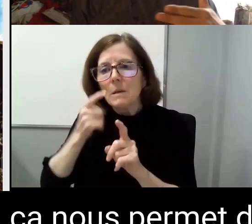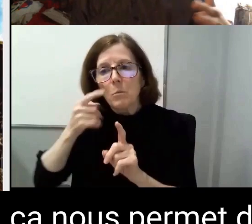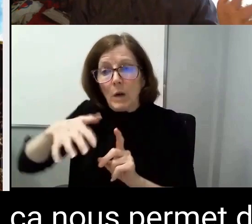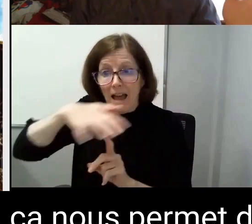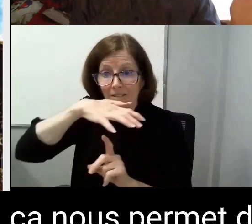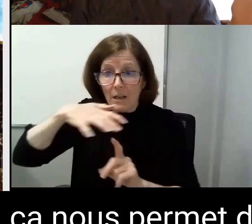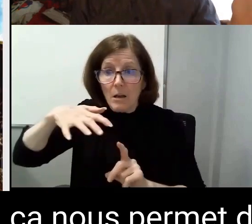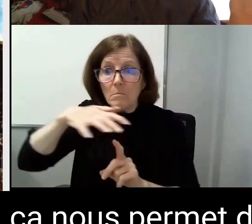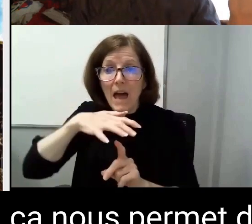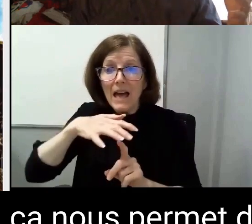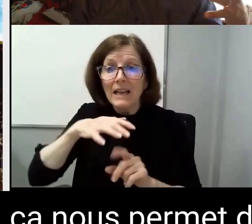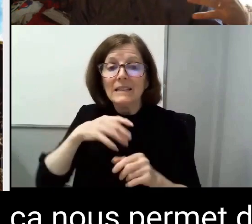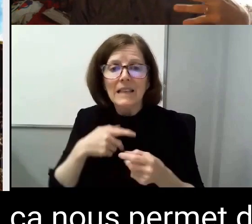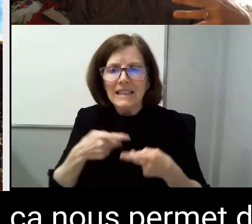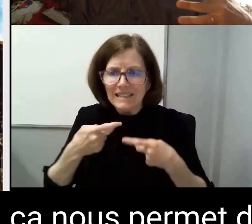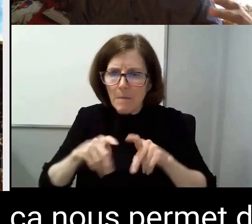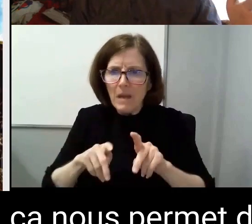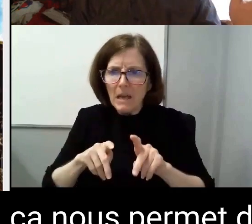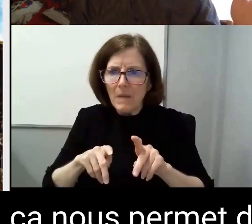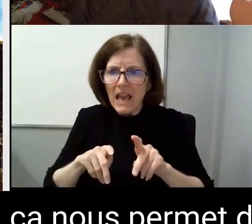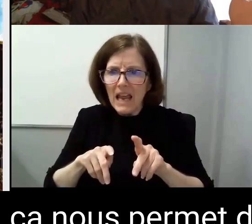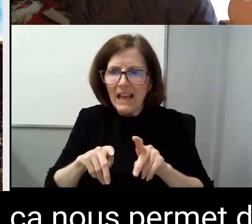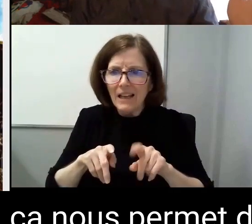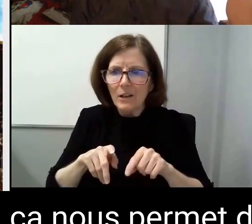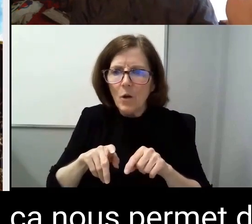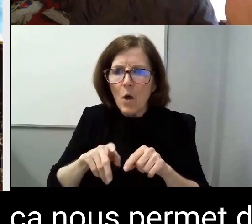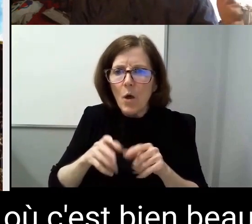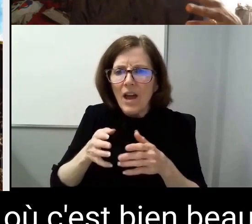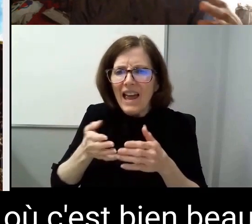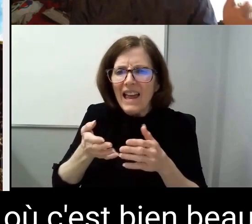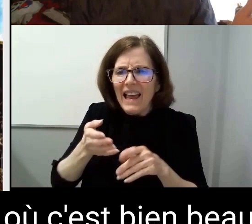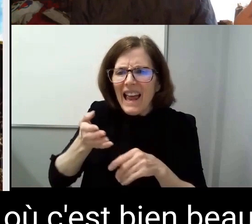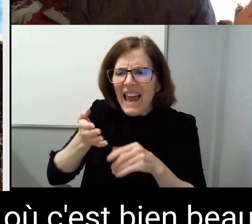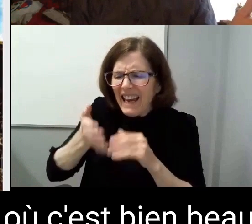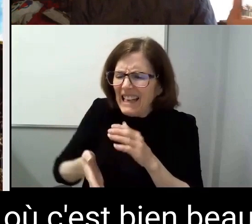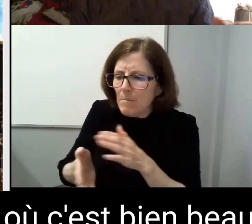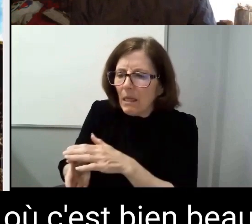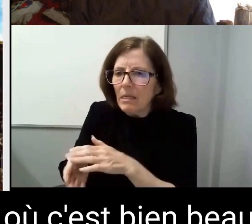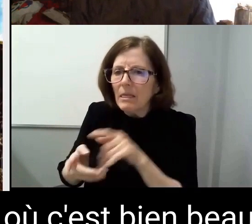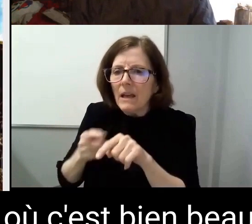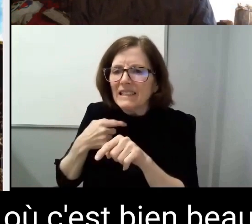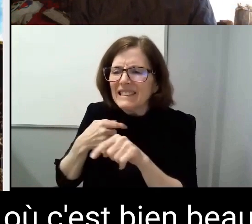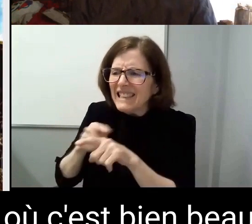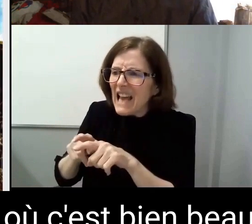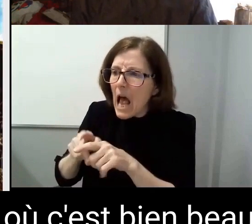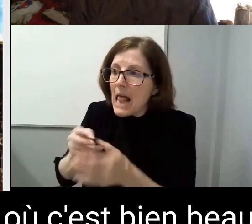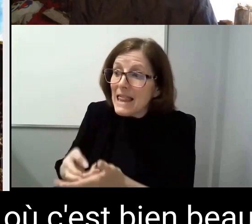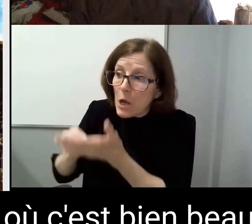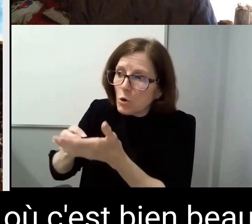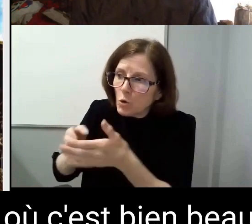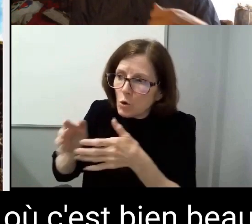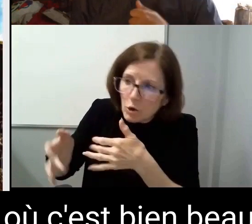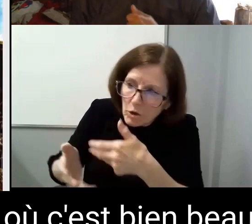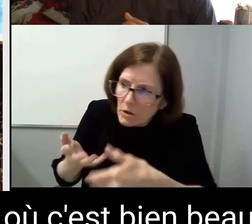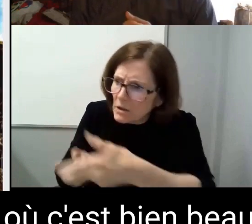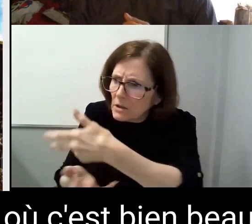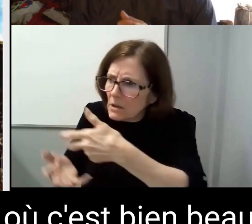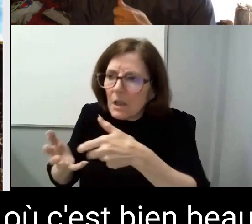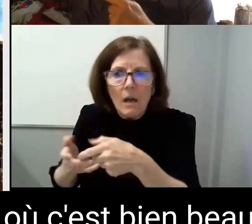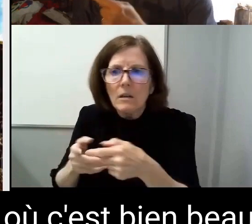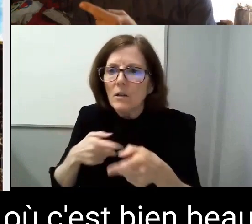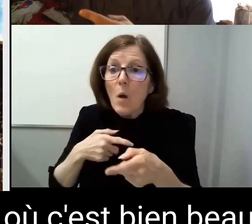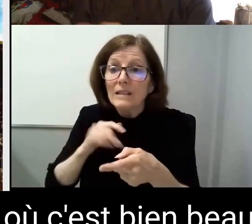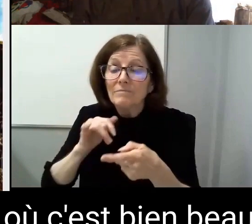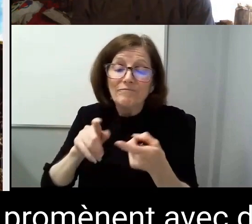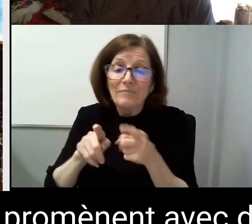de court-circuiter un peu le circuit, là, comme on appelle ça, de trafic des ressources, au sens où c'est bien beau, mettons mes feuilles mortes,